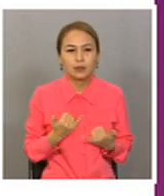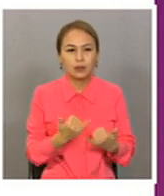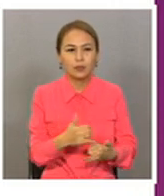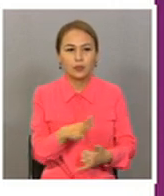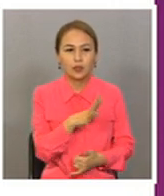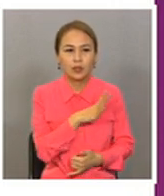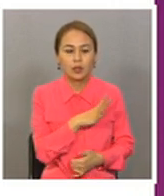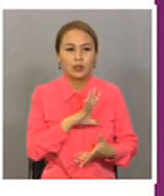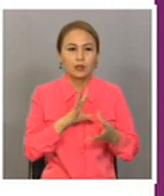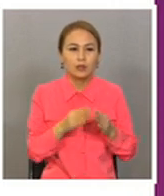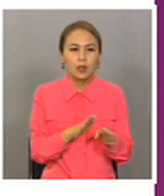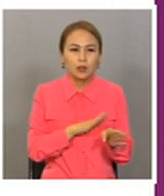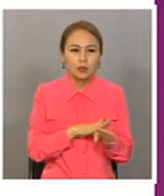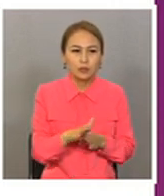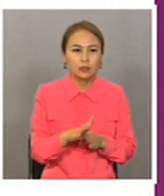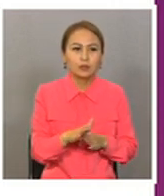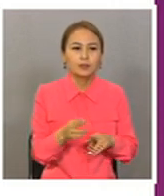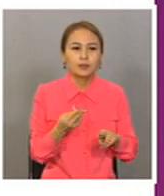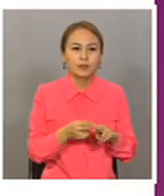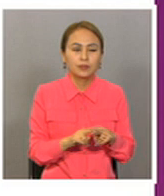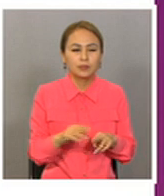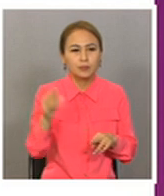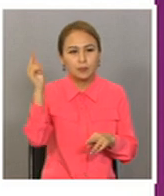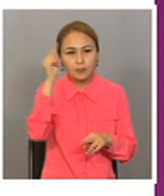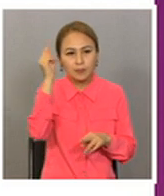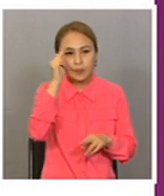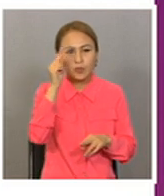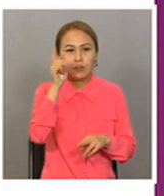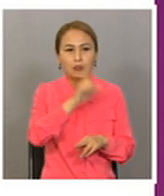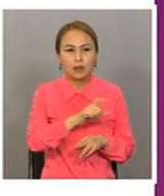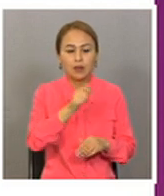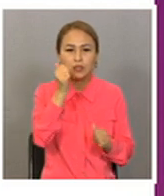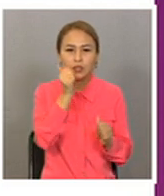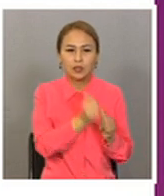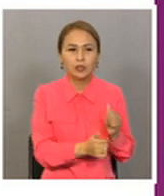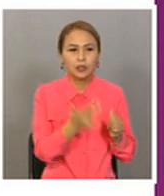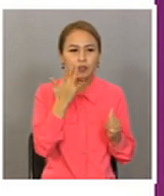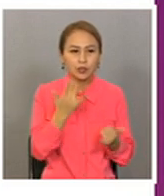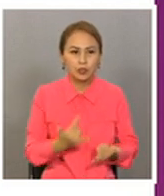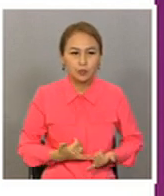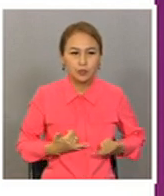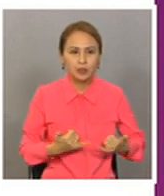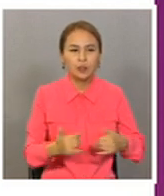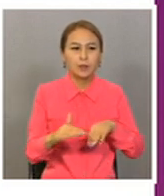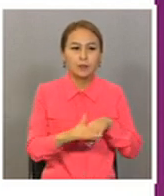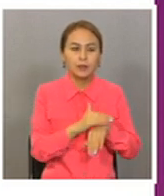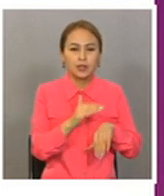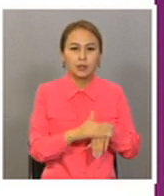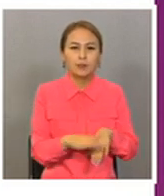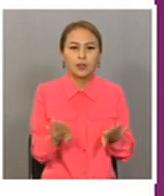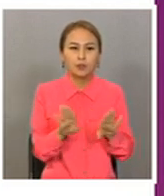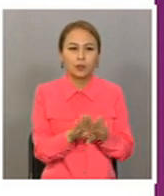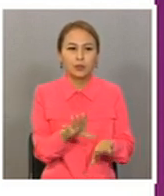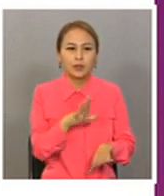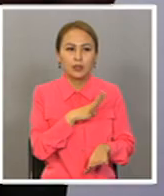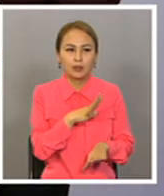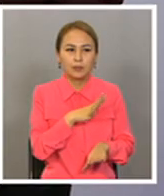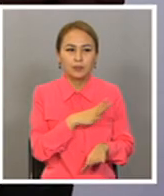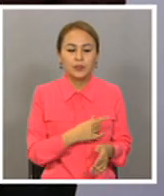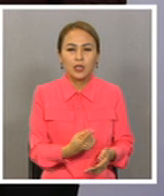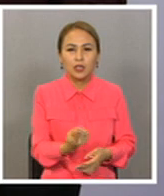Кеудесі дәңге толы бидай ол білімді адам. Білімді адам әрқашан кішіпейіл, мейірімді болып